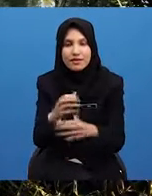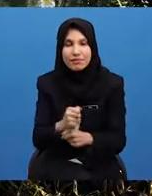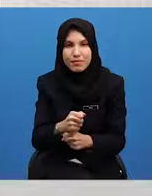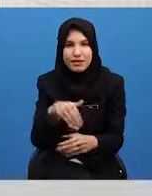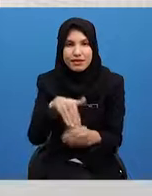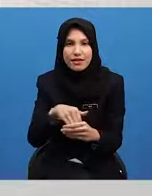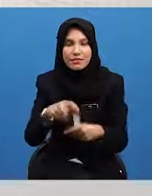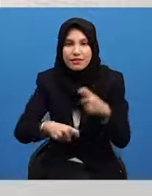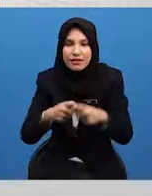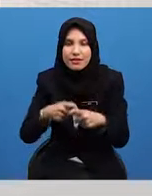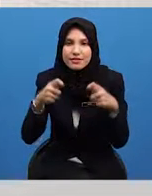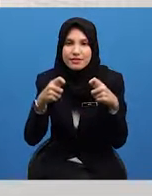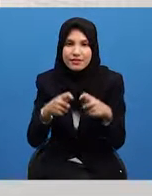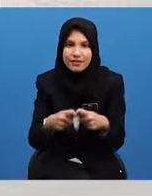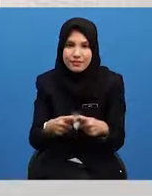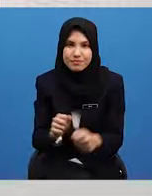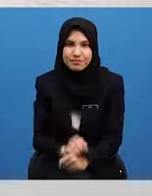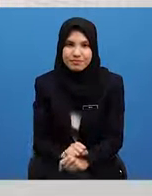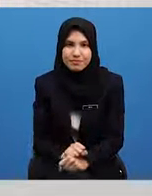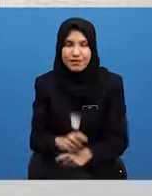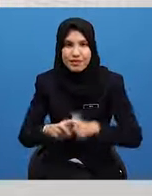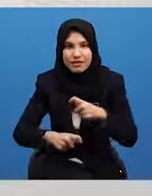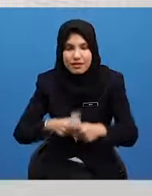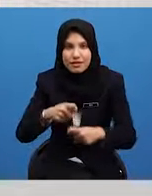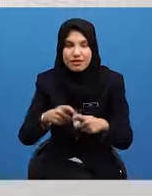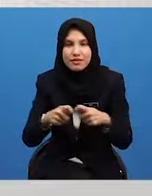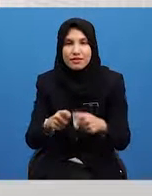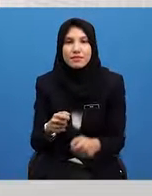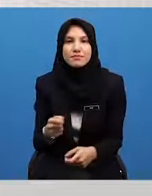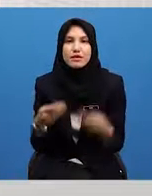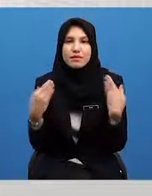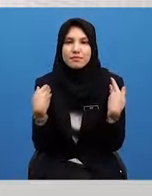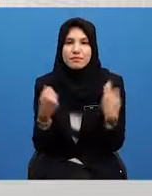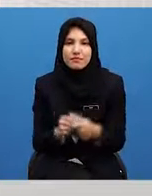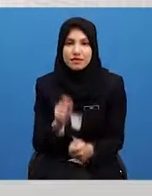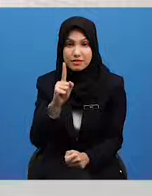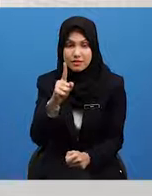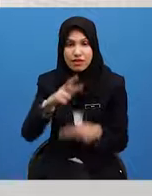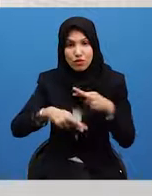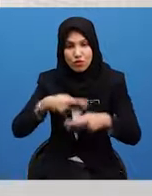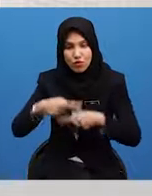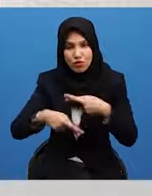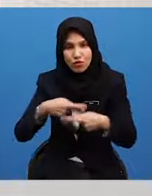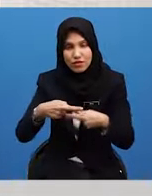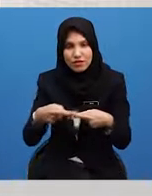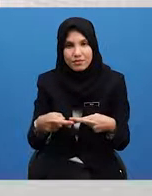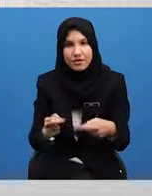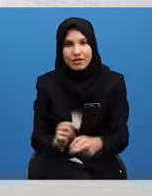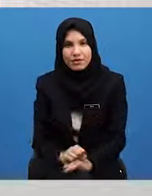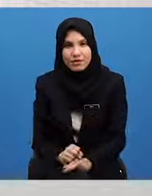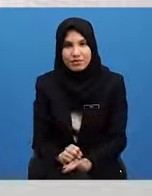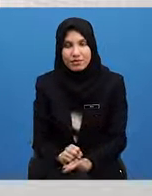tetap. Takal tetap mempunyai satu roda beralur